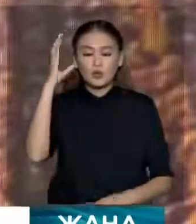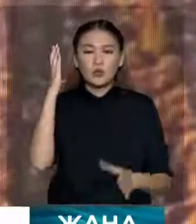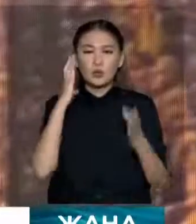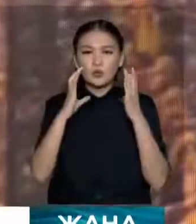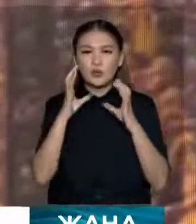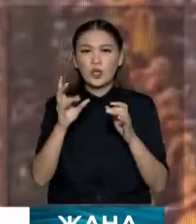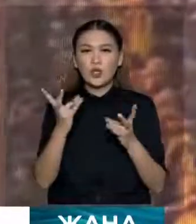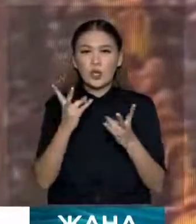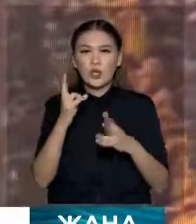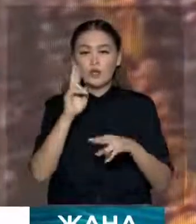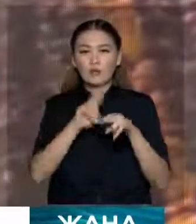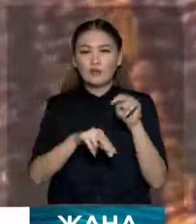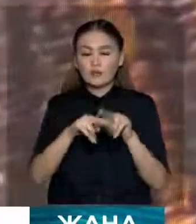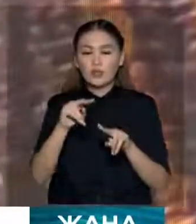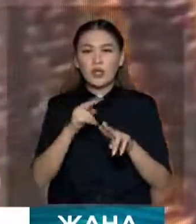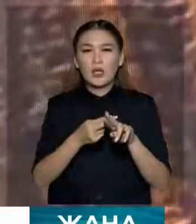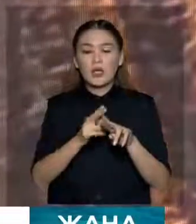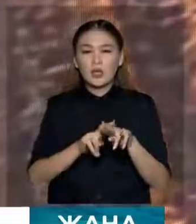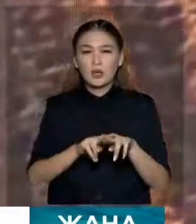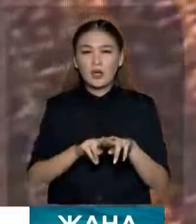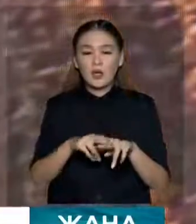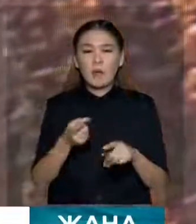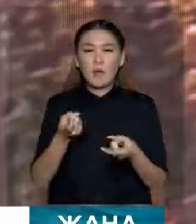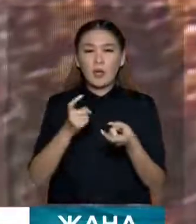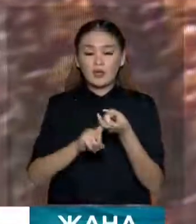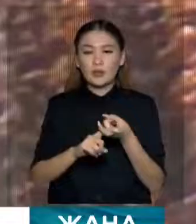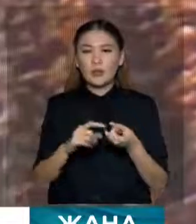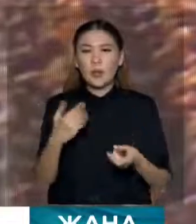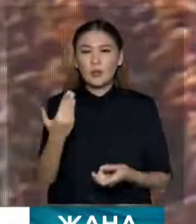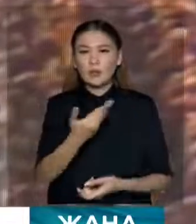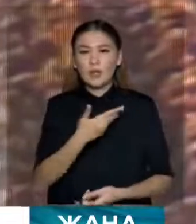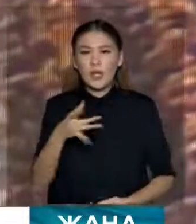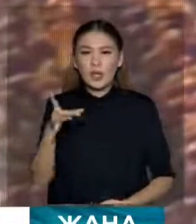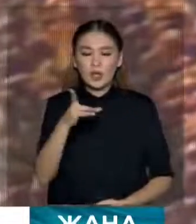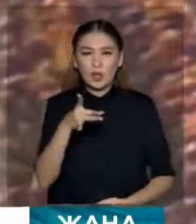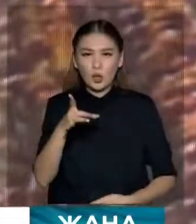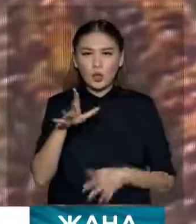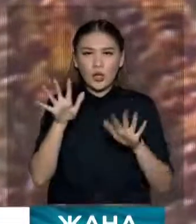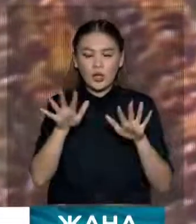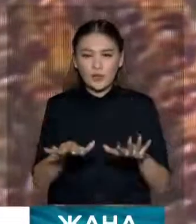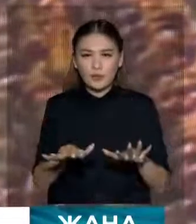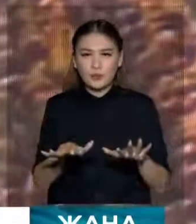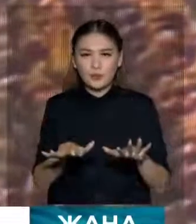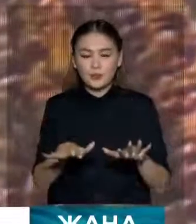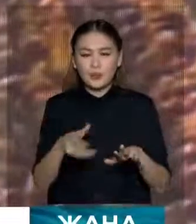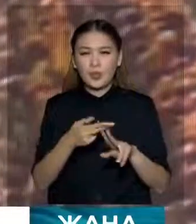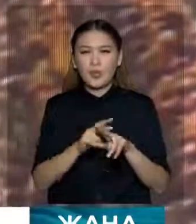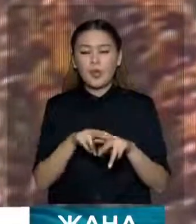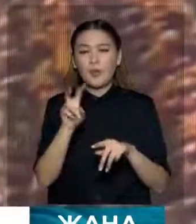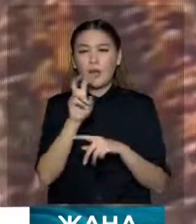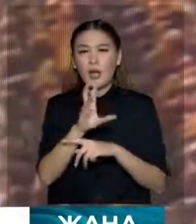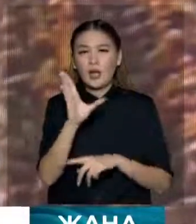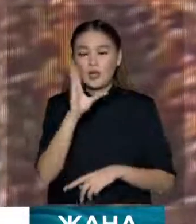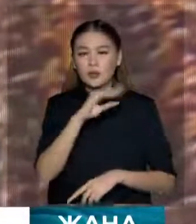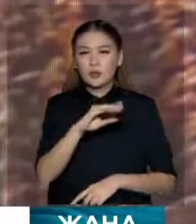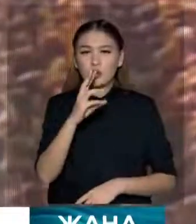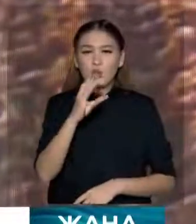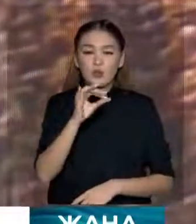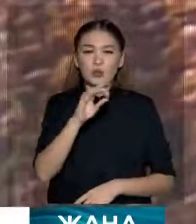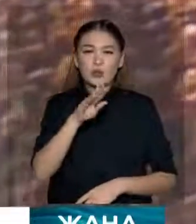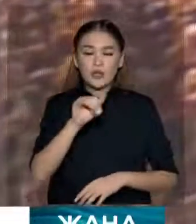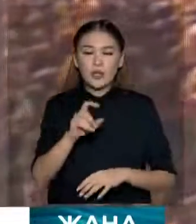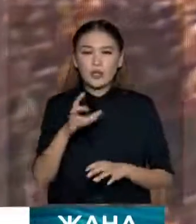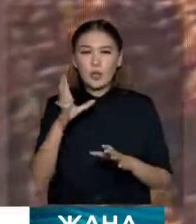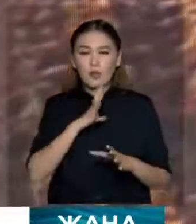деп. Соған байланысты біз мына біздің региондағы аймақтағы Барайев атындағы Шортандтағы ғылыми